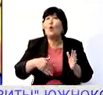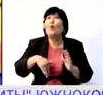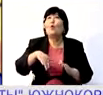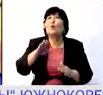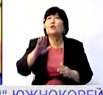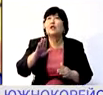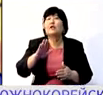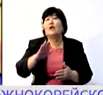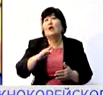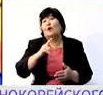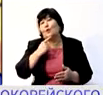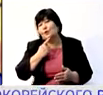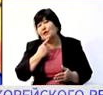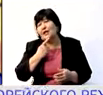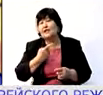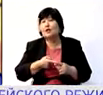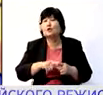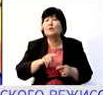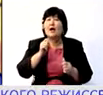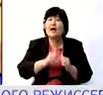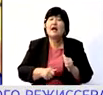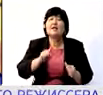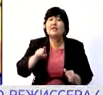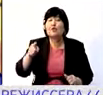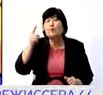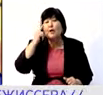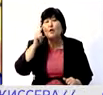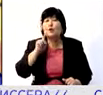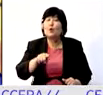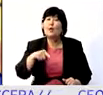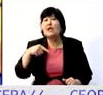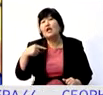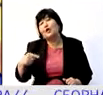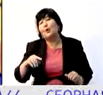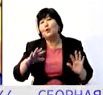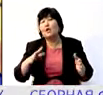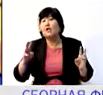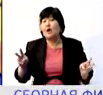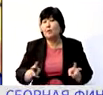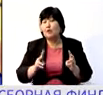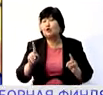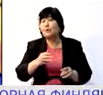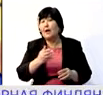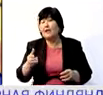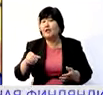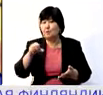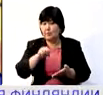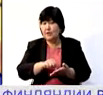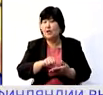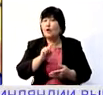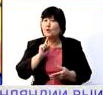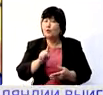улучшаются, усложняются, чтобы каждый понимал, что в той или иной ситуации пожарной, чтобы они приняли